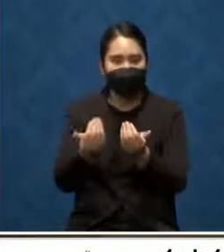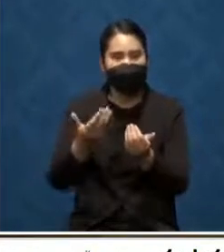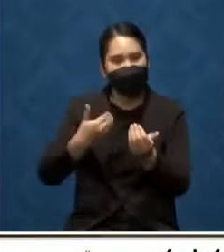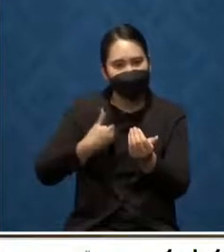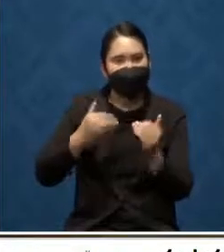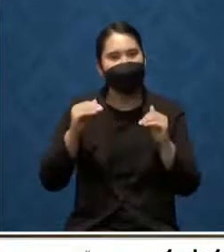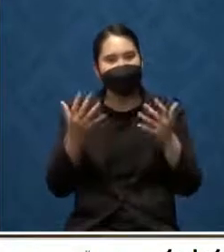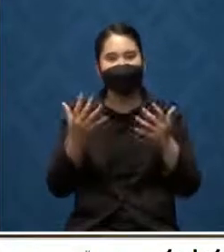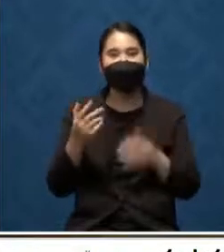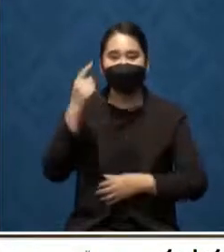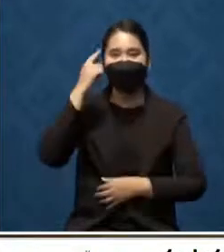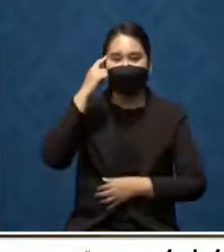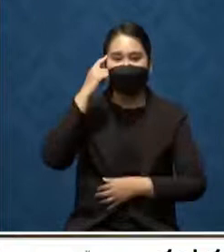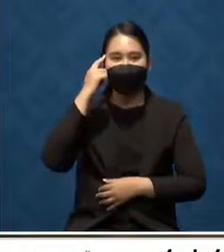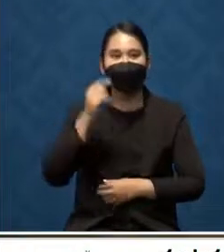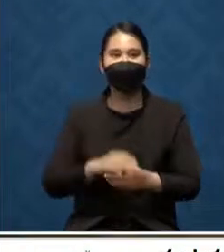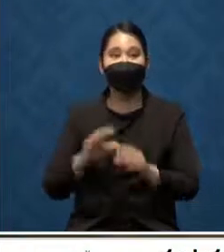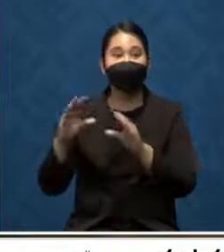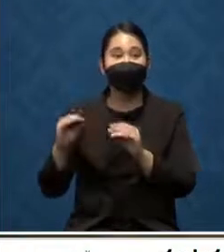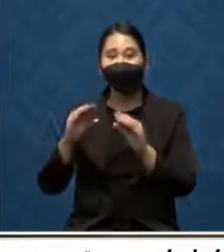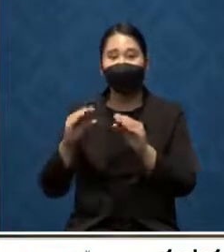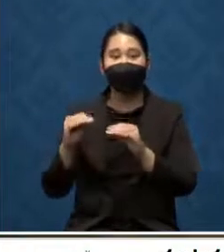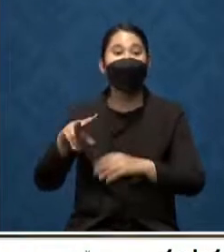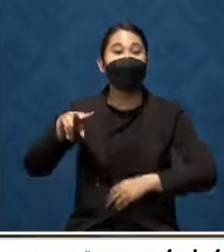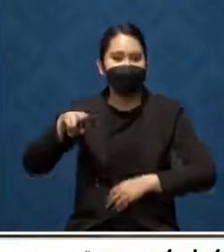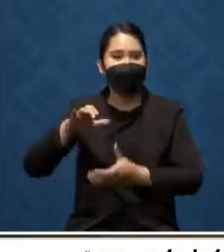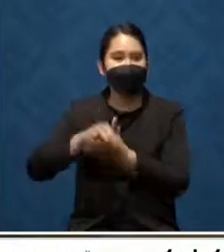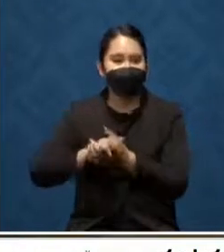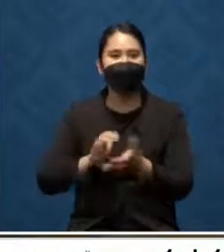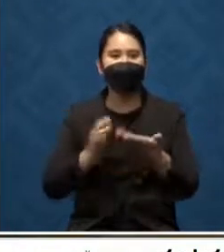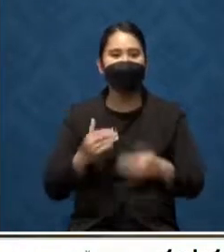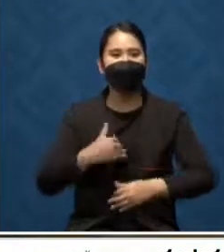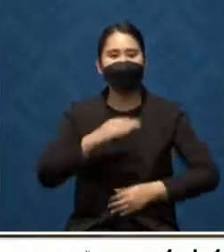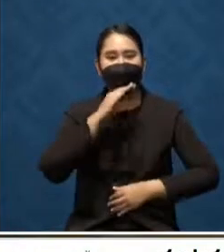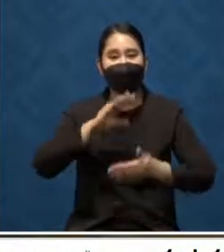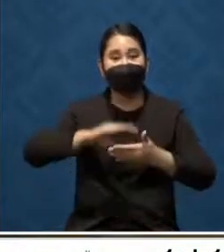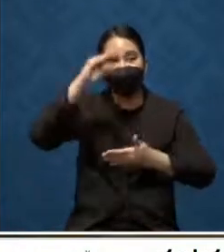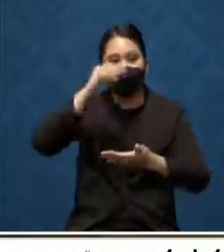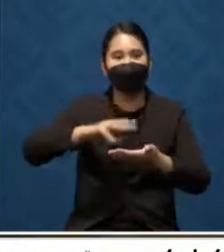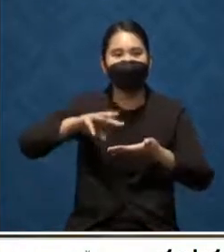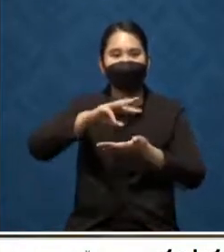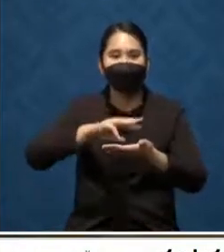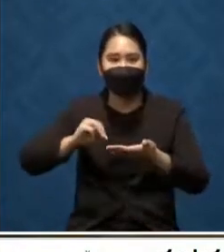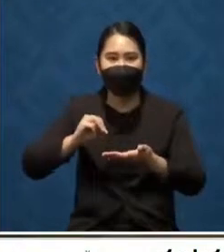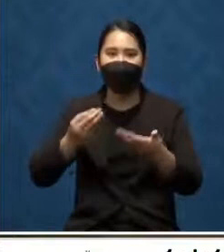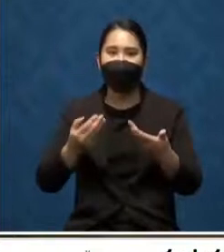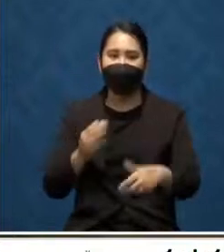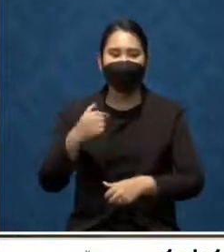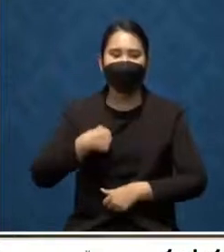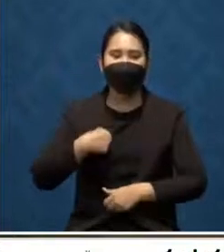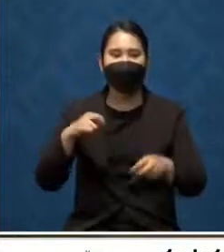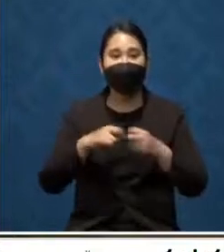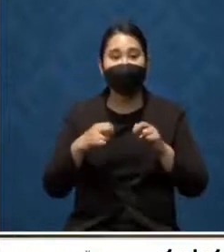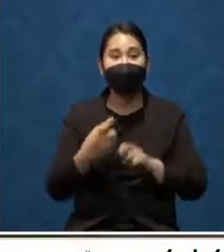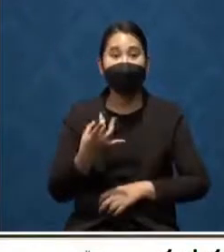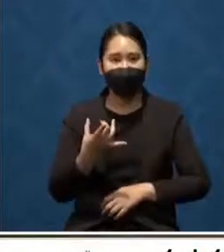ลูกดีึ่งหลายครั้งได้บทสนภา pleasingคumanแ้วเนี่ย มักจะมเรองว่าถาเรียมหาลายมัจะเกิดอะไรขึ้น ถ้